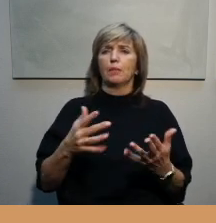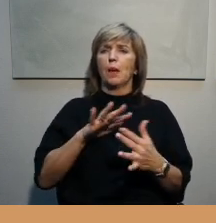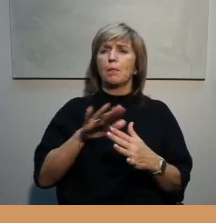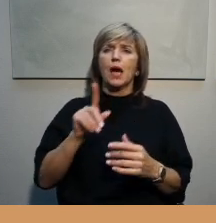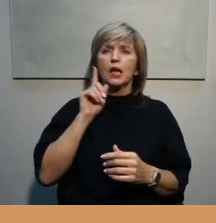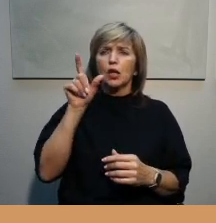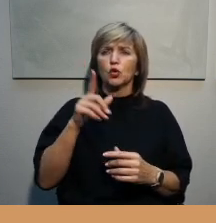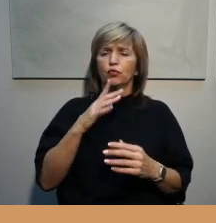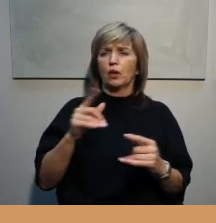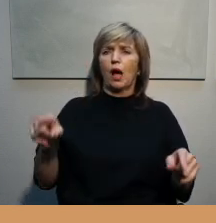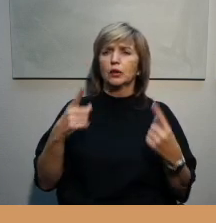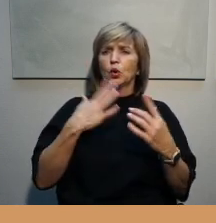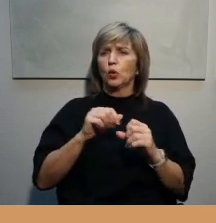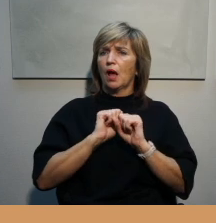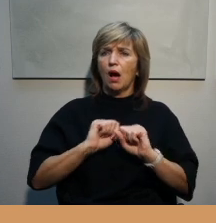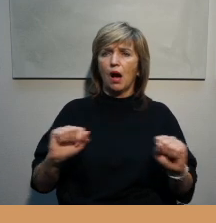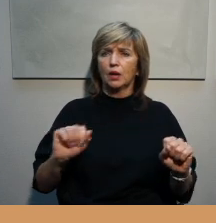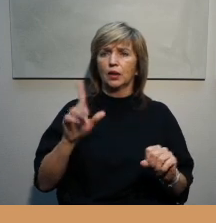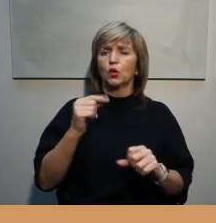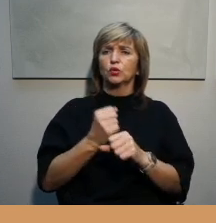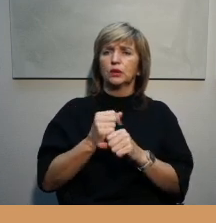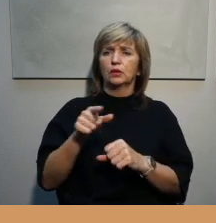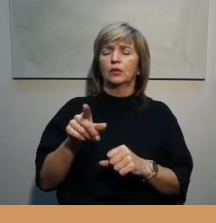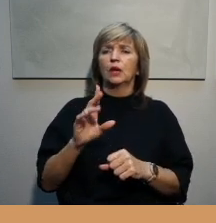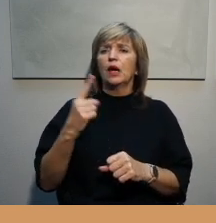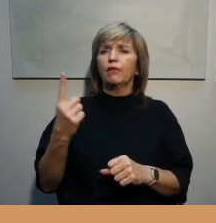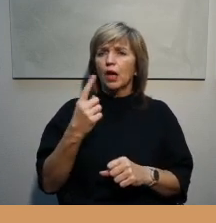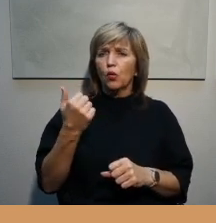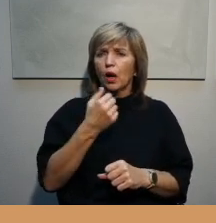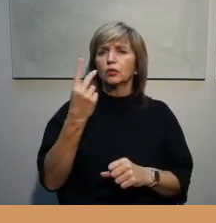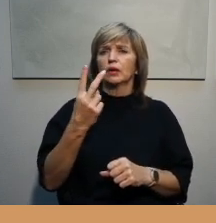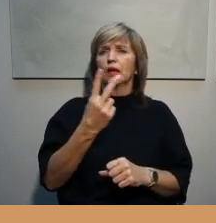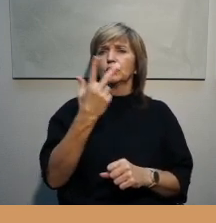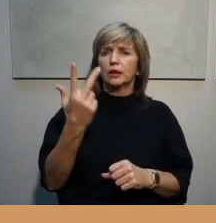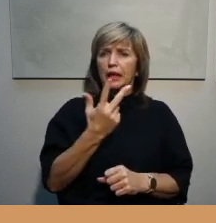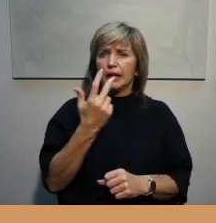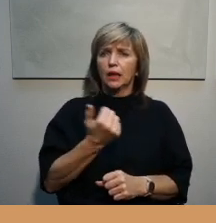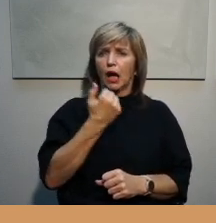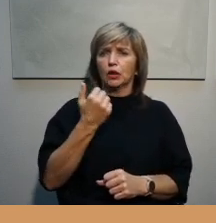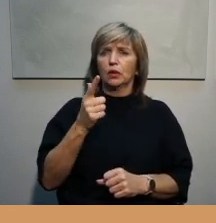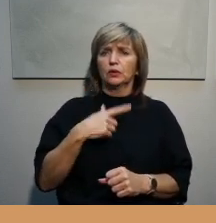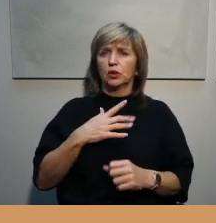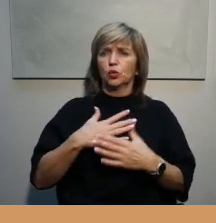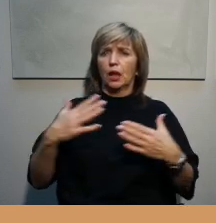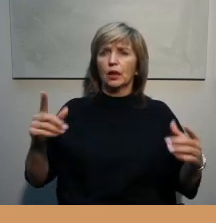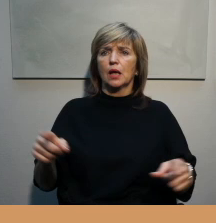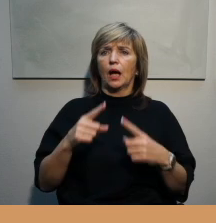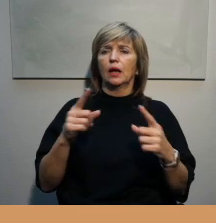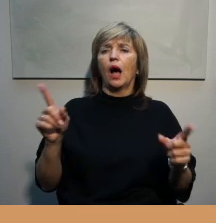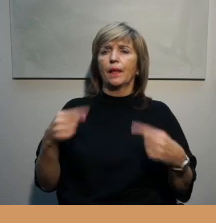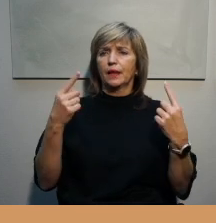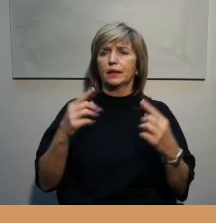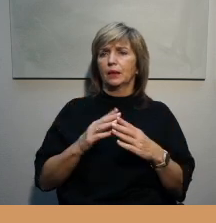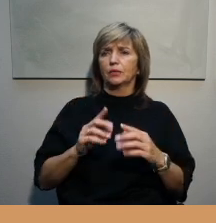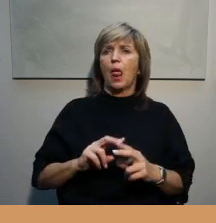jaunieši, viņi attīstas ļoti strauji. Ja jūs ar viņu strādāsiet gadu, 2, 3, tas ir liels attīstības lēciens, kuram